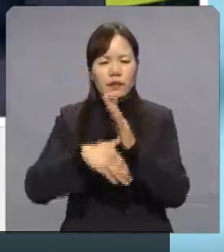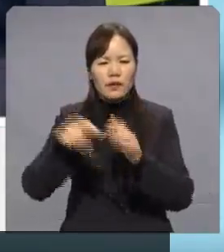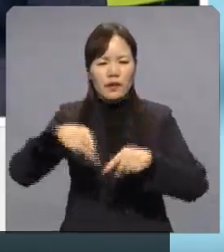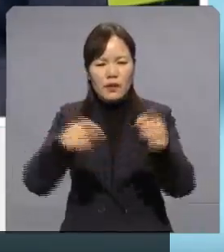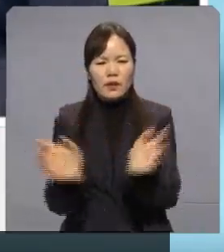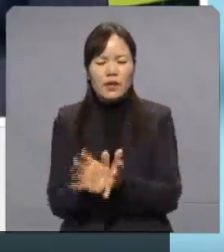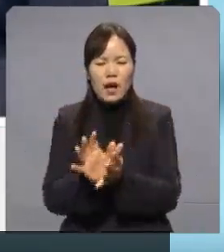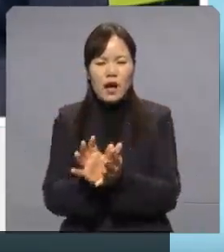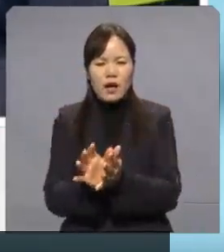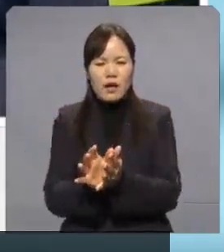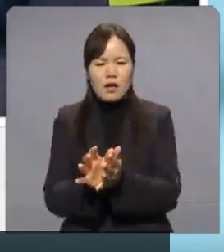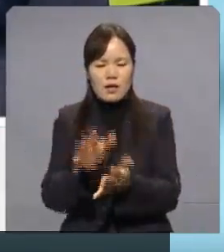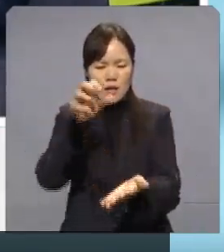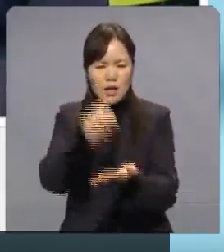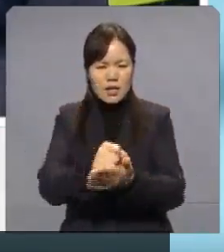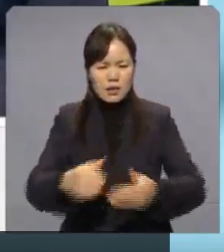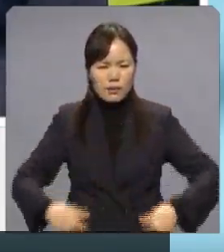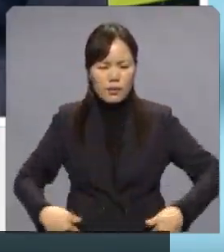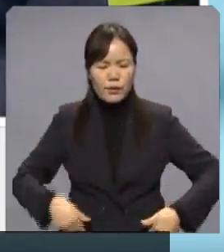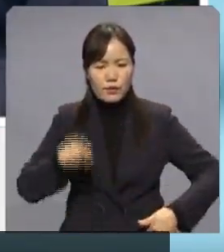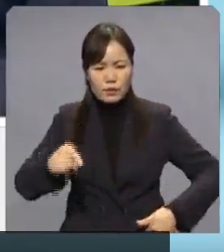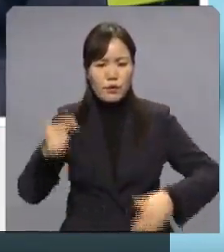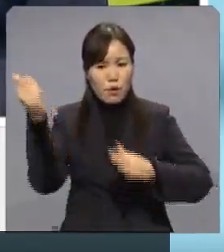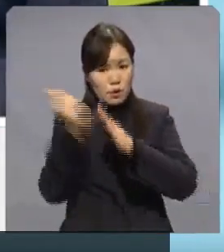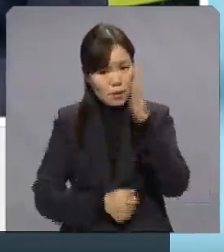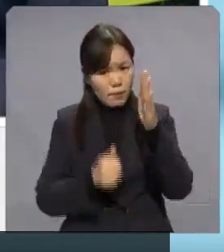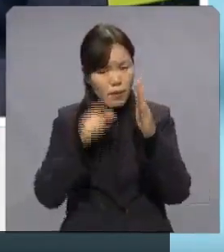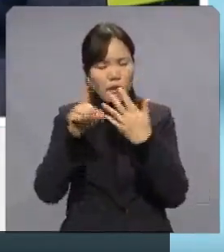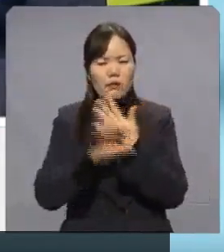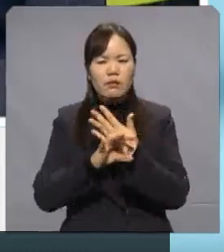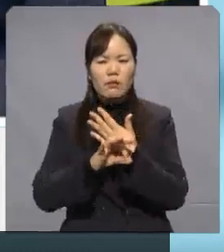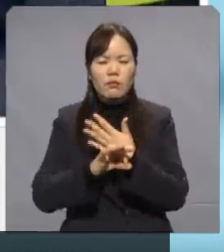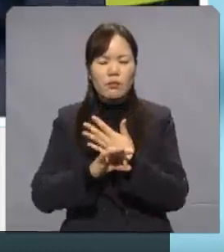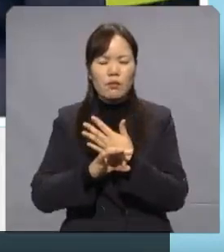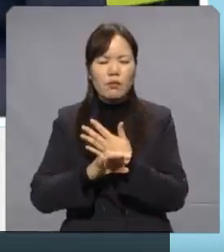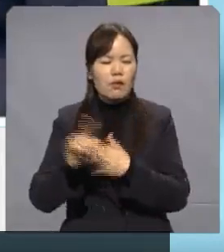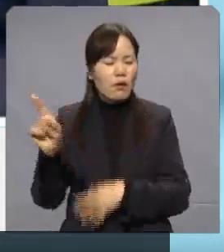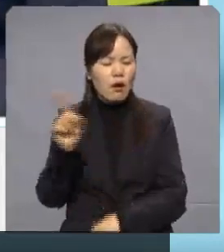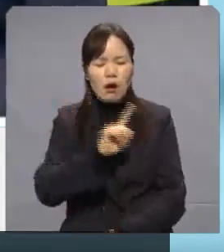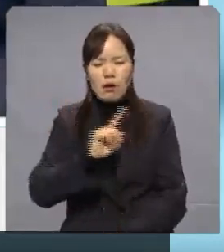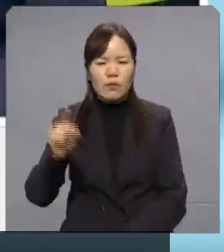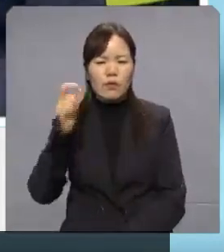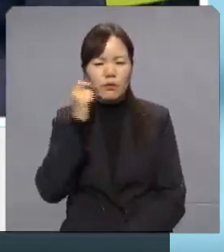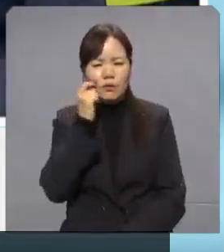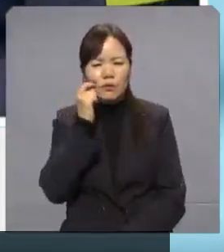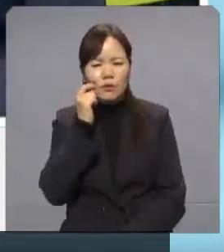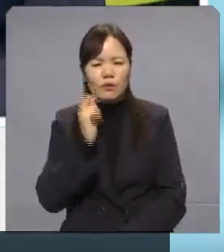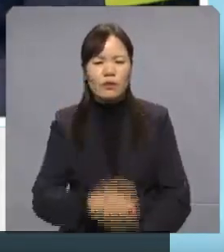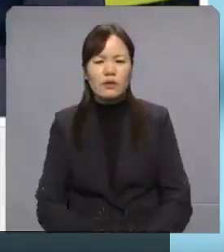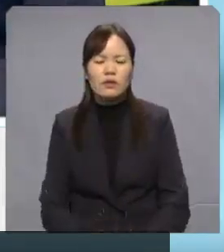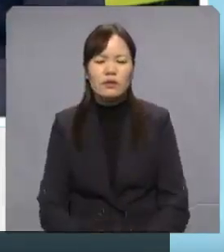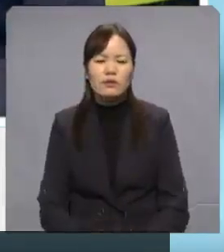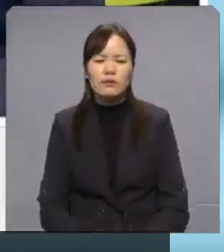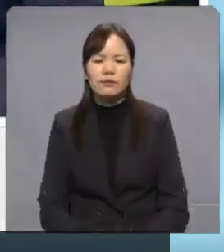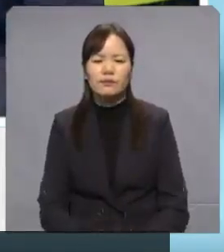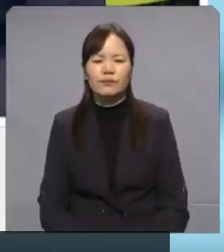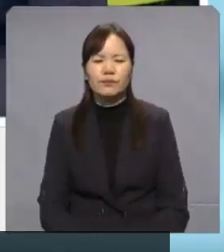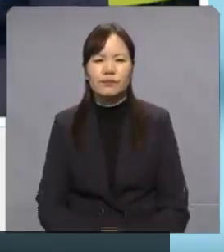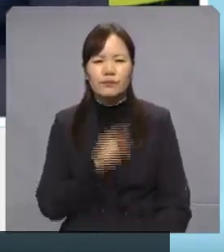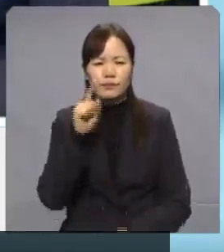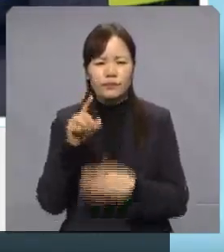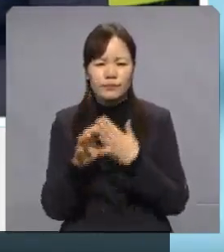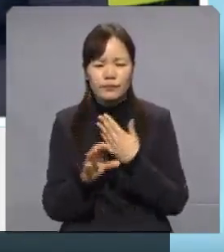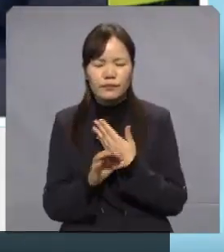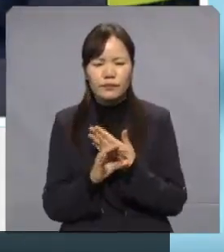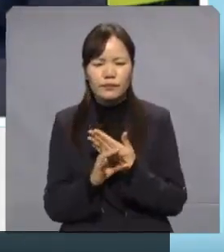되는데 이것을 못하게 되면은 소위 말해서 죽도밥도 안 되는 그런 상황이 됩니다. 어떠한 것도 할 수가 없는 상황이 돼요. 자, 그렇기